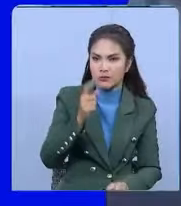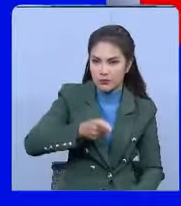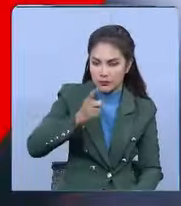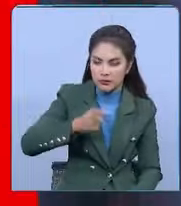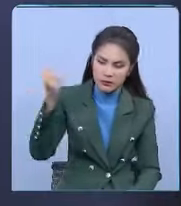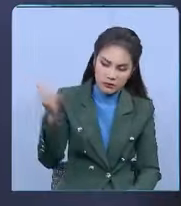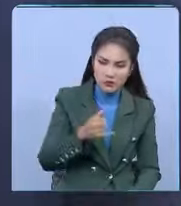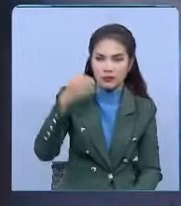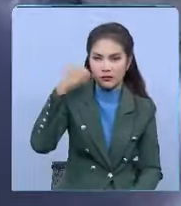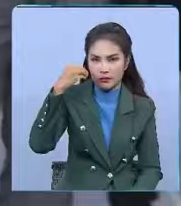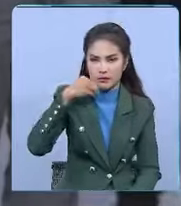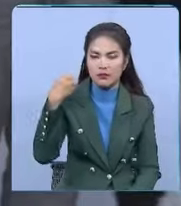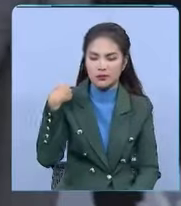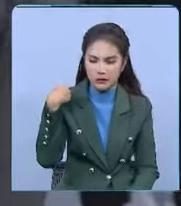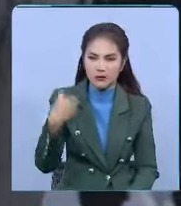ะฮะ